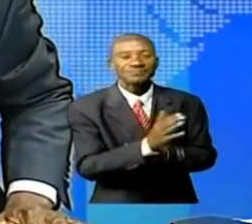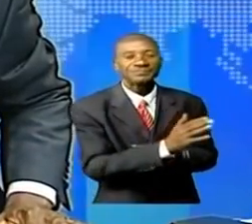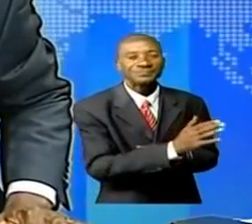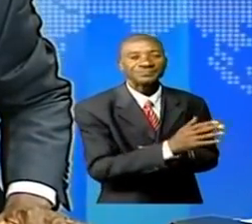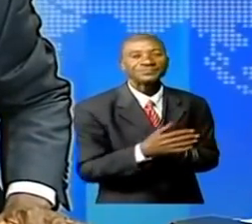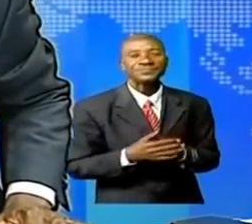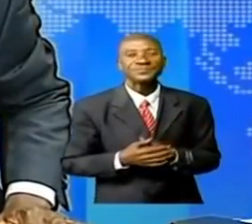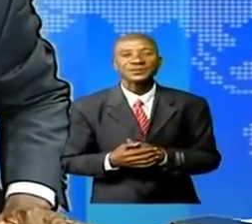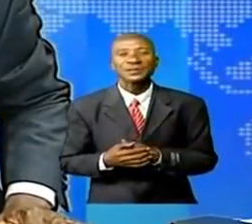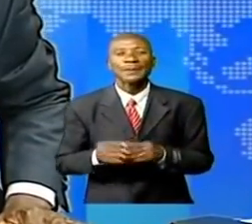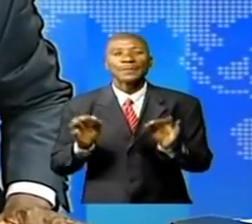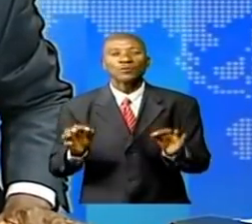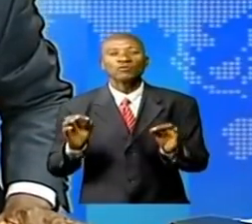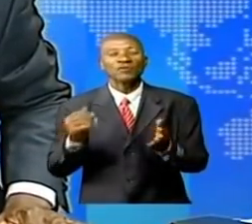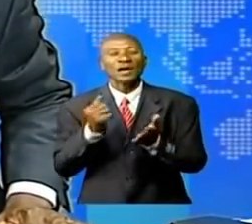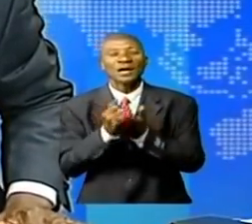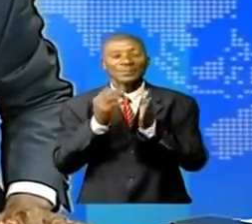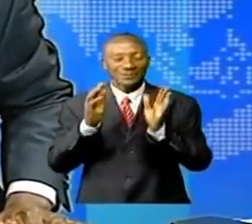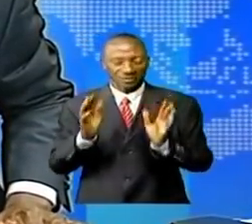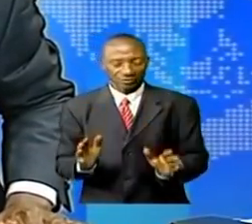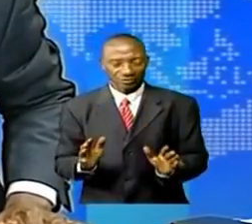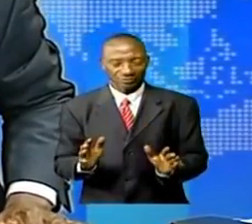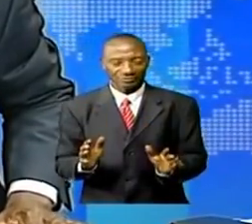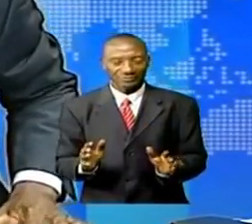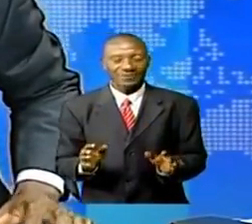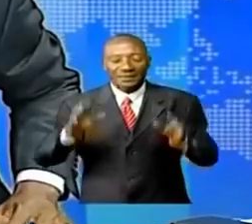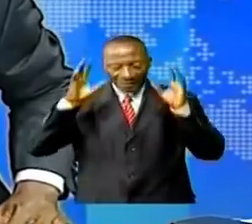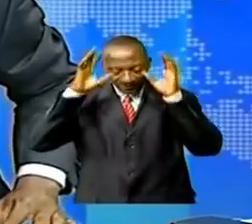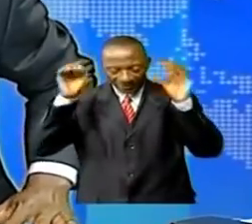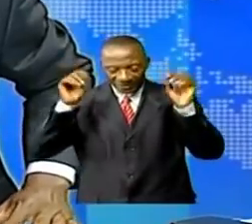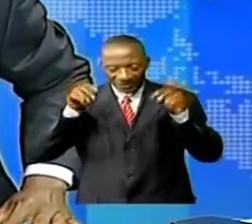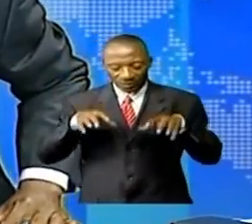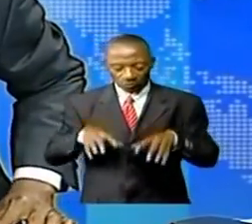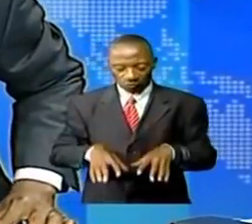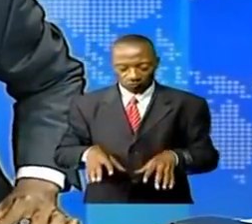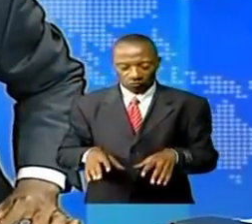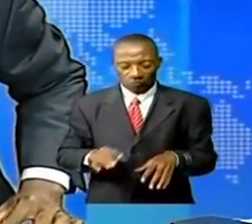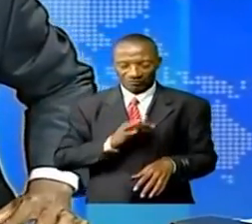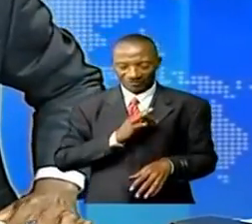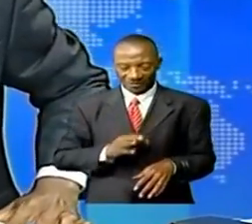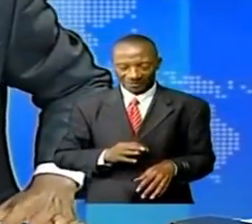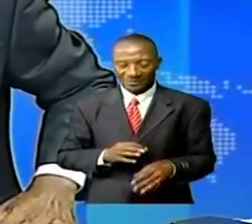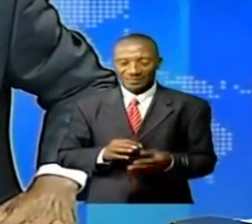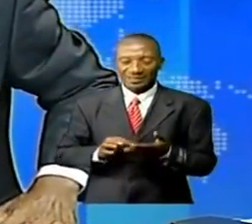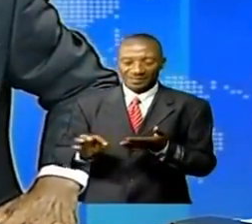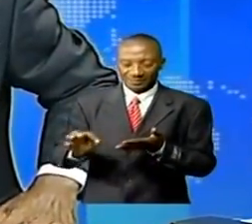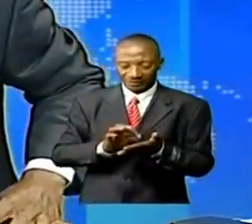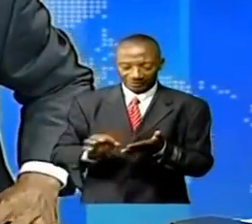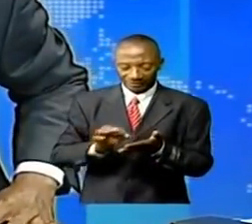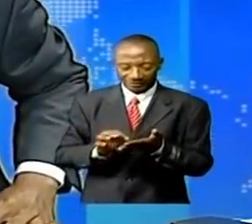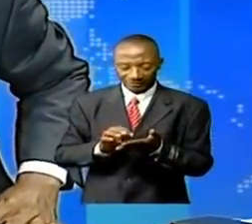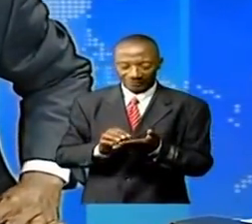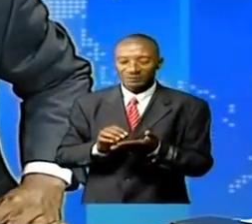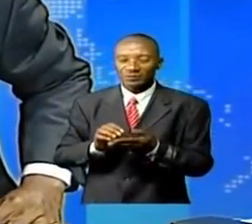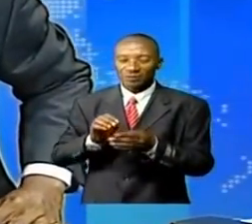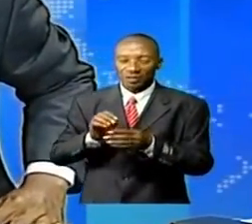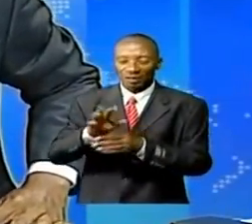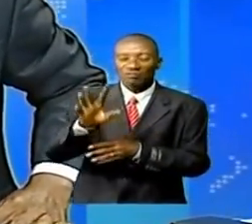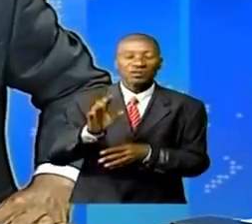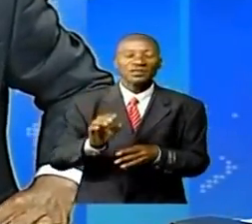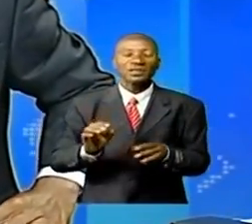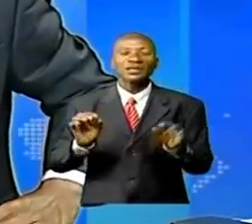le nouvel ambassadeur nommé par le chef de l'État en Russie? Kinshasa et Kremlin sont au cœur de la géopolitique mondiale. Les